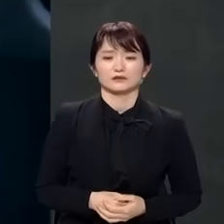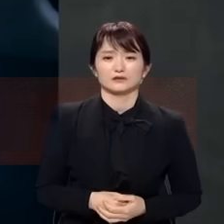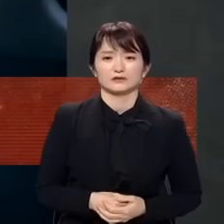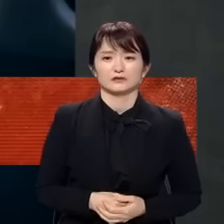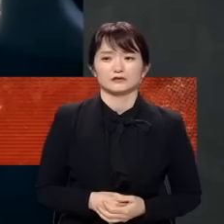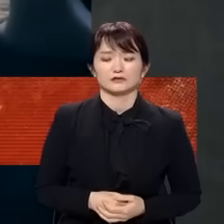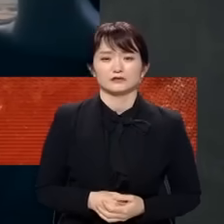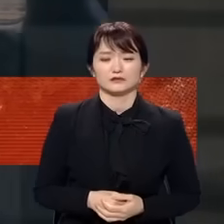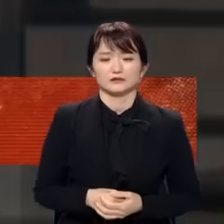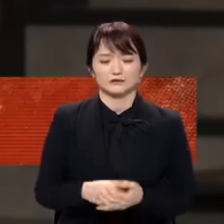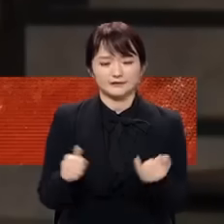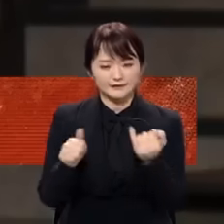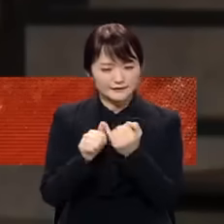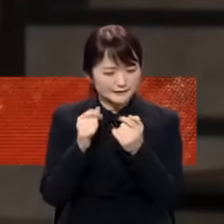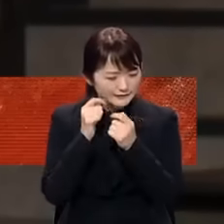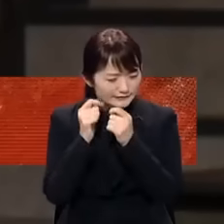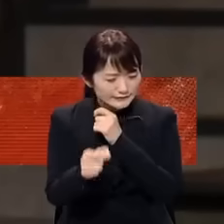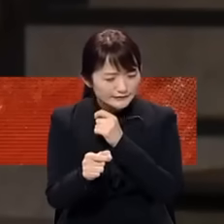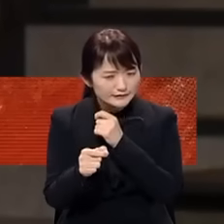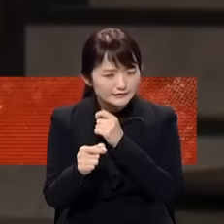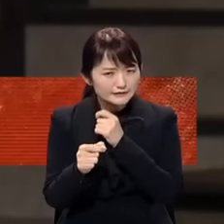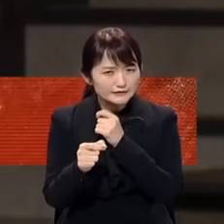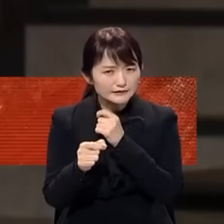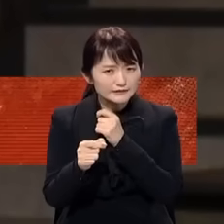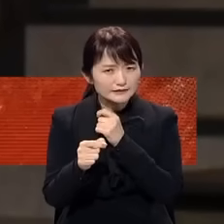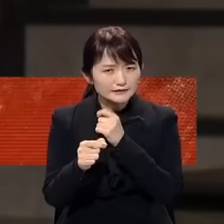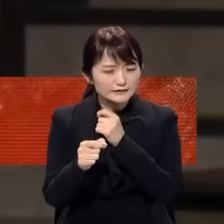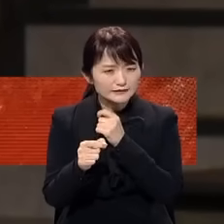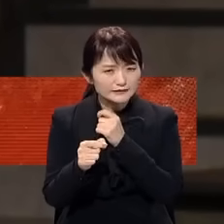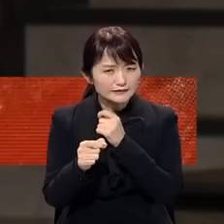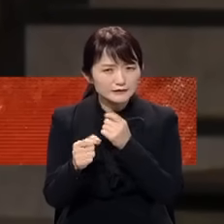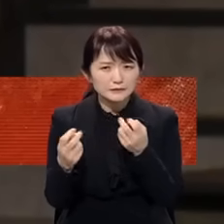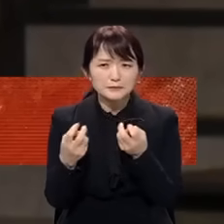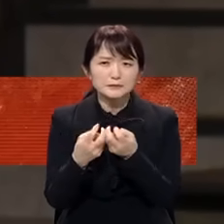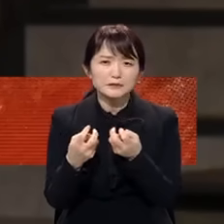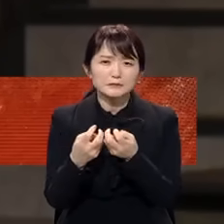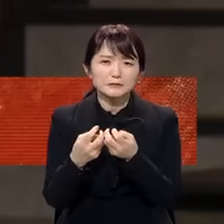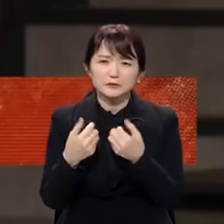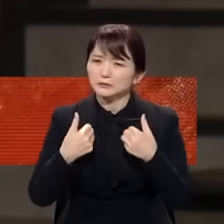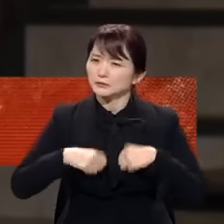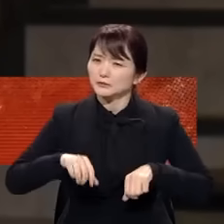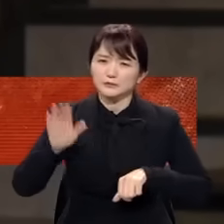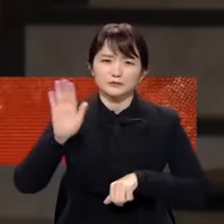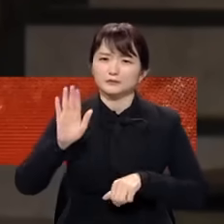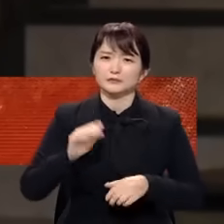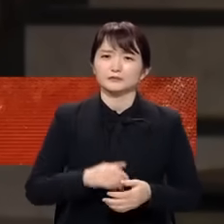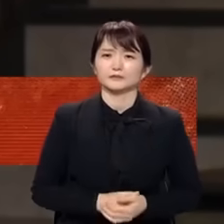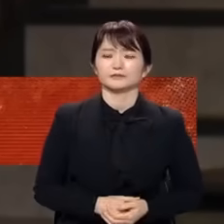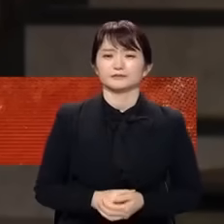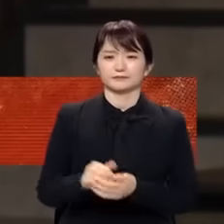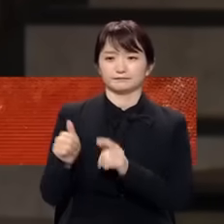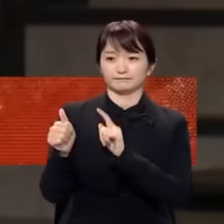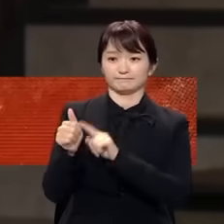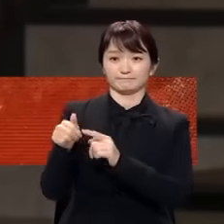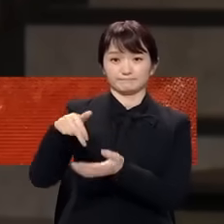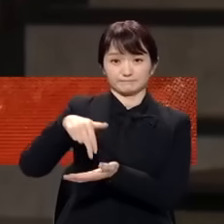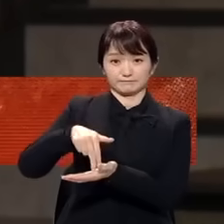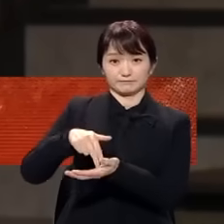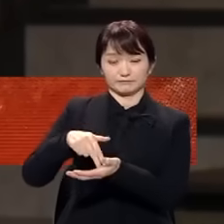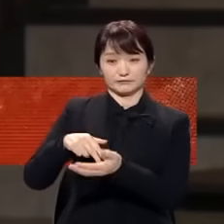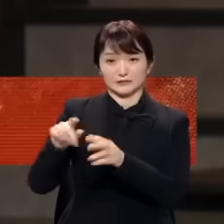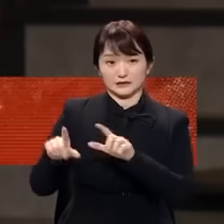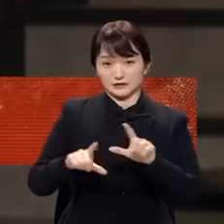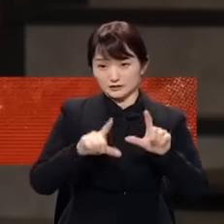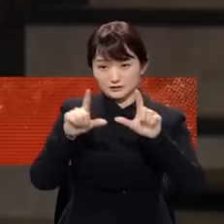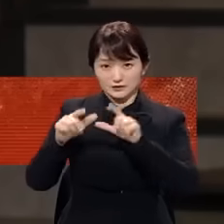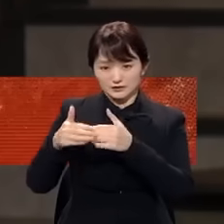보면 결혼 사기라든가 이런 수법은 절대 포기를 갖다가 하지 않을 거로 저는 봅니다. 왜냐하면 이 사람 입장에서는 지금까지 살아온